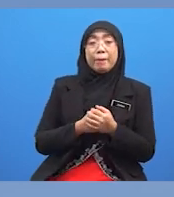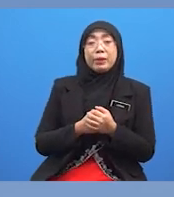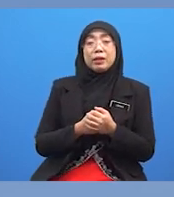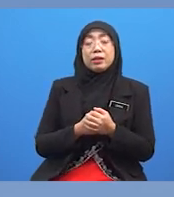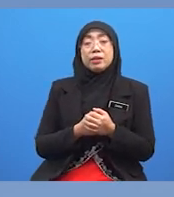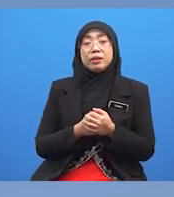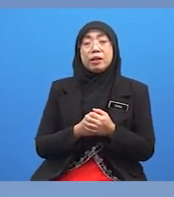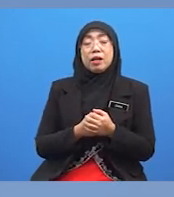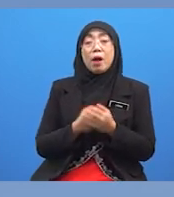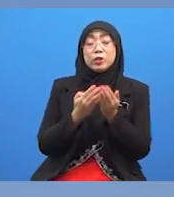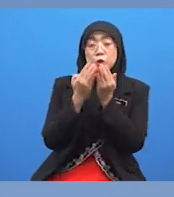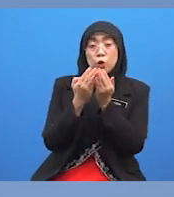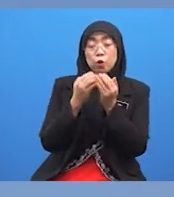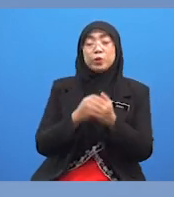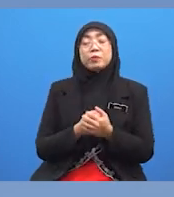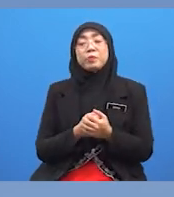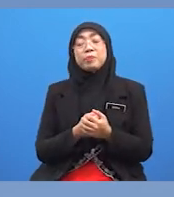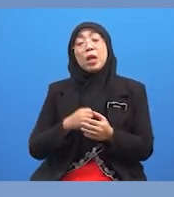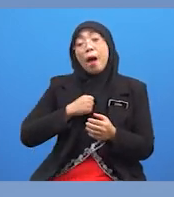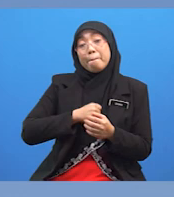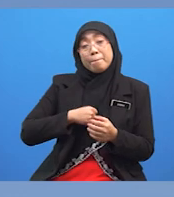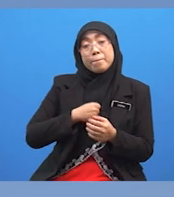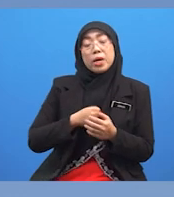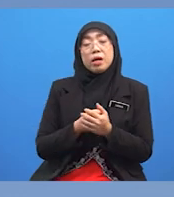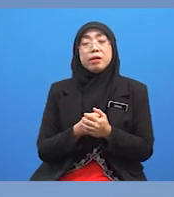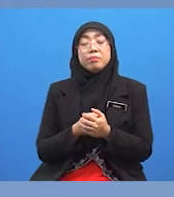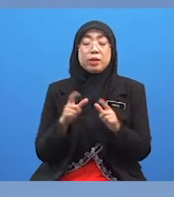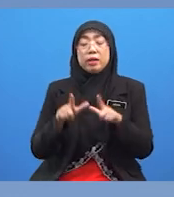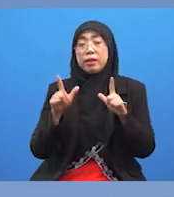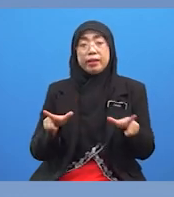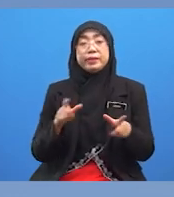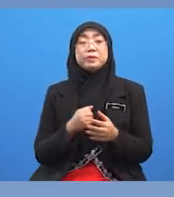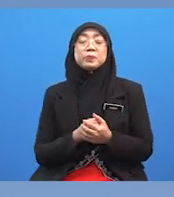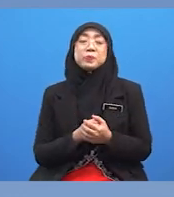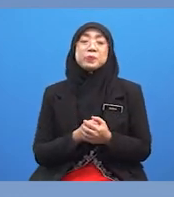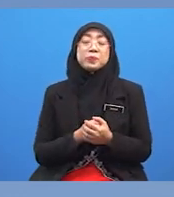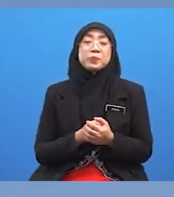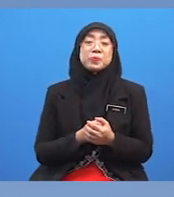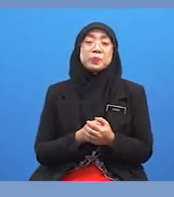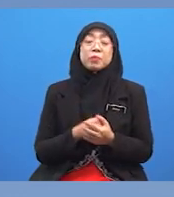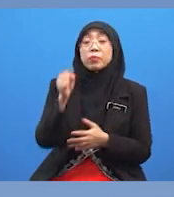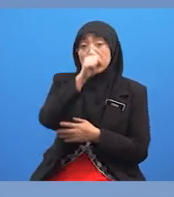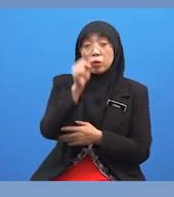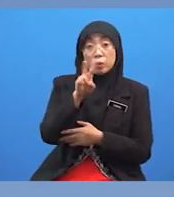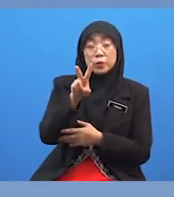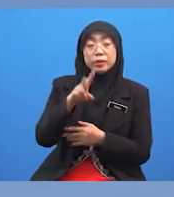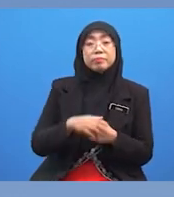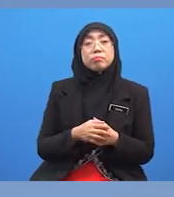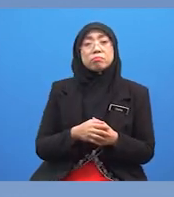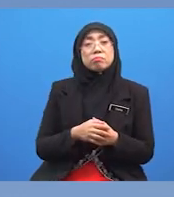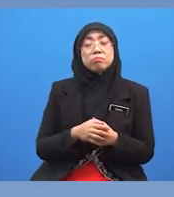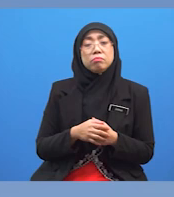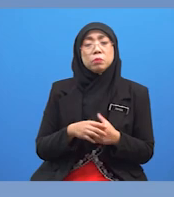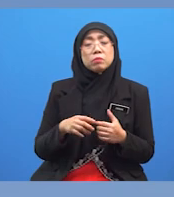bersyukur, pemurah, pemaaf dan lain-lain. Soalan kedua,